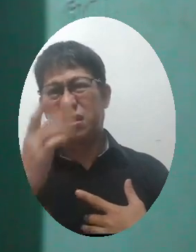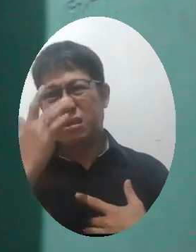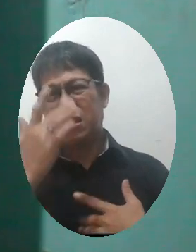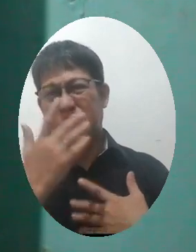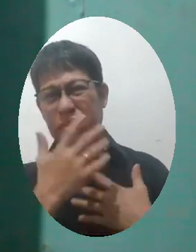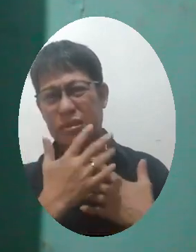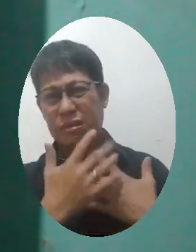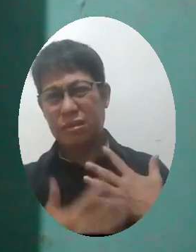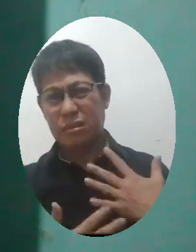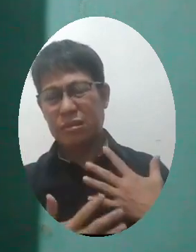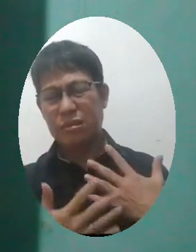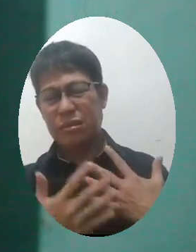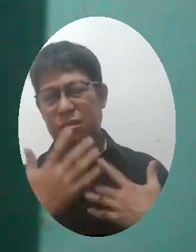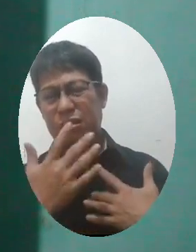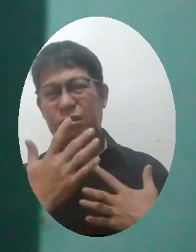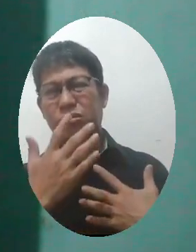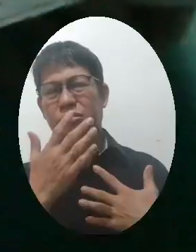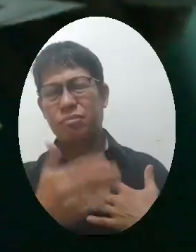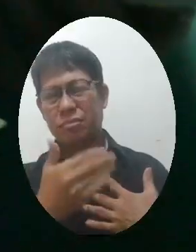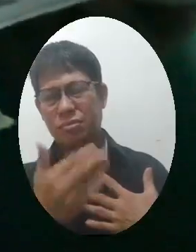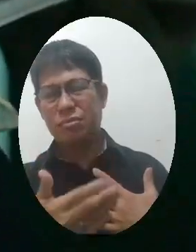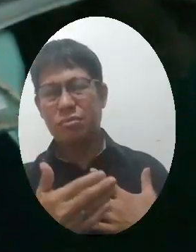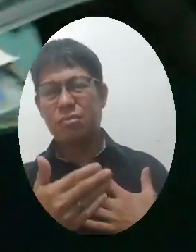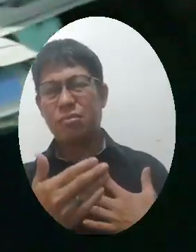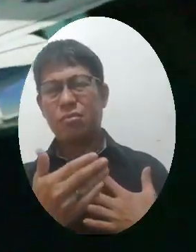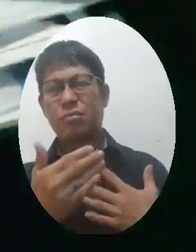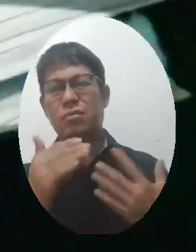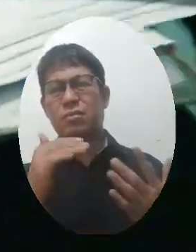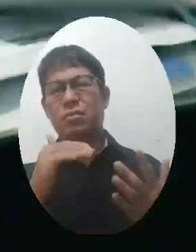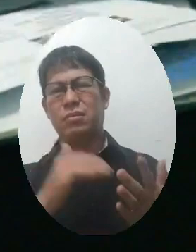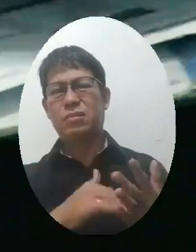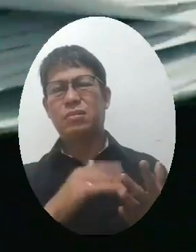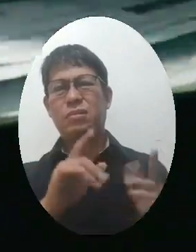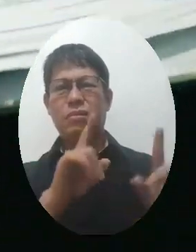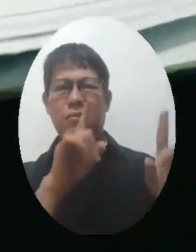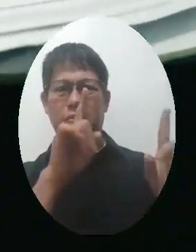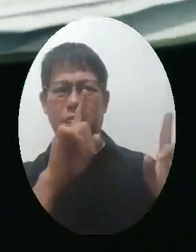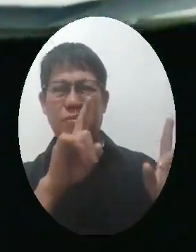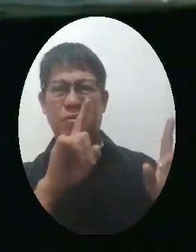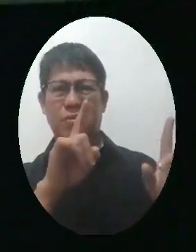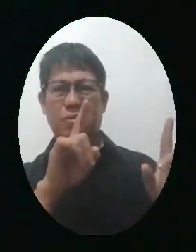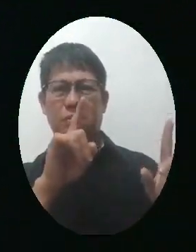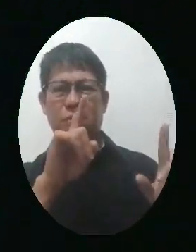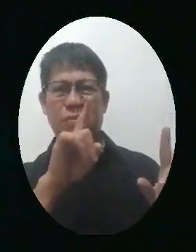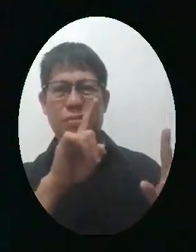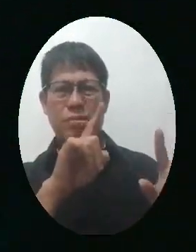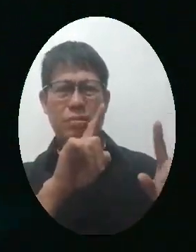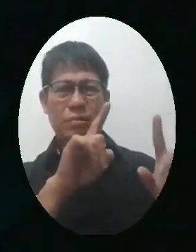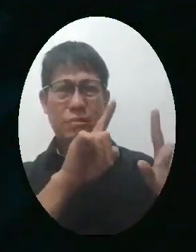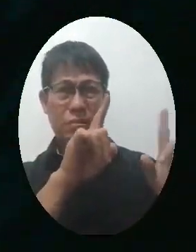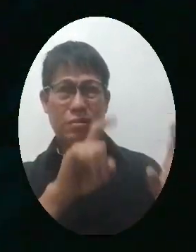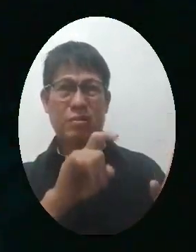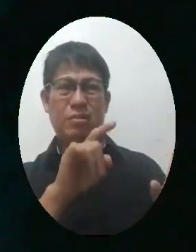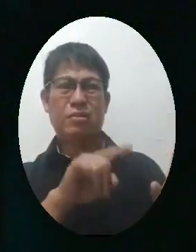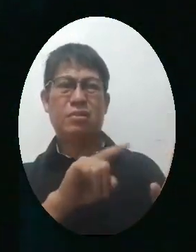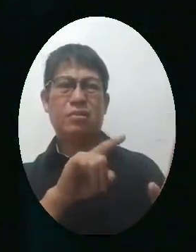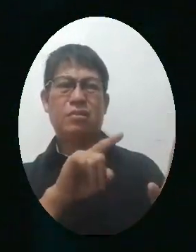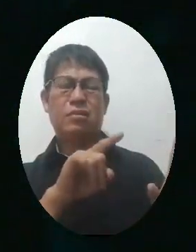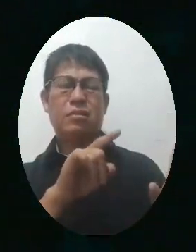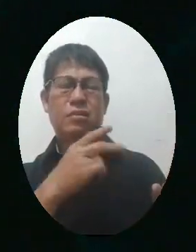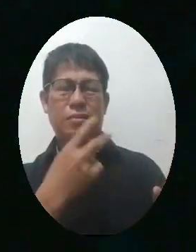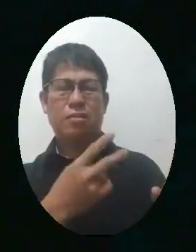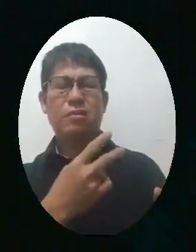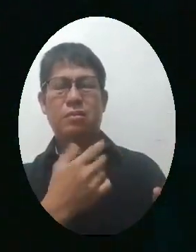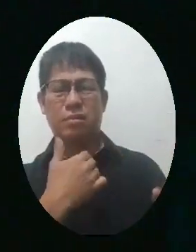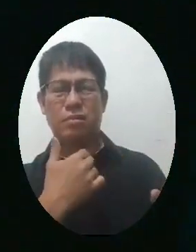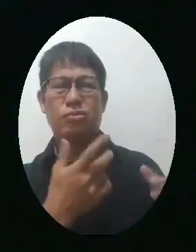Kaya kinabukasan, may another na naman na test na ginawa sa kanya na yun, dun nalaman na